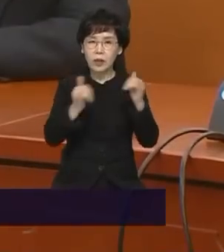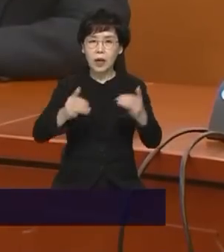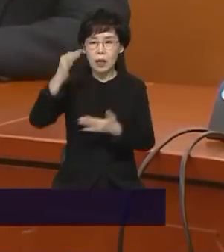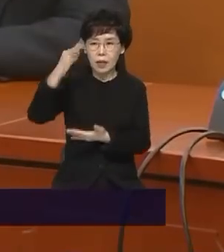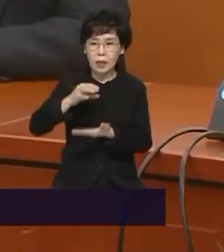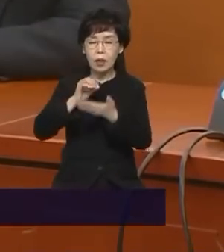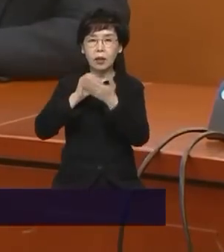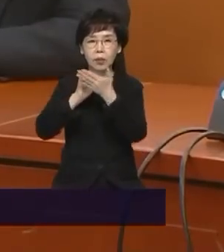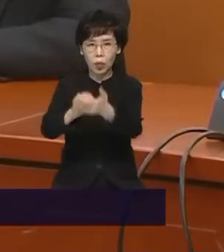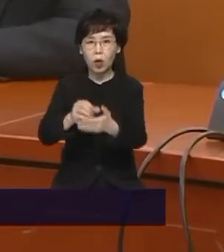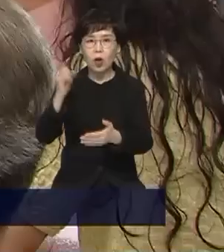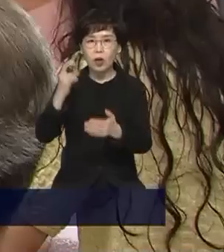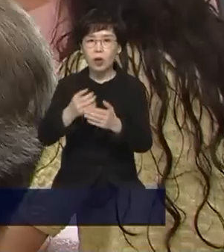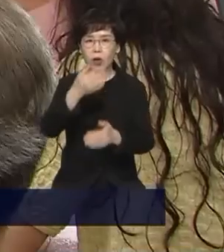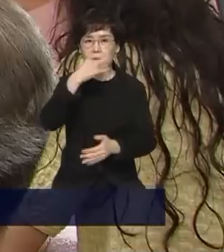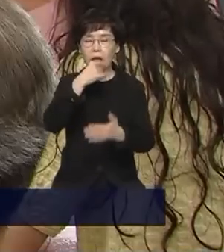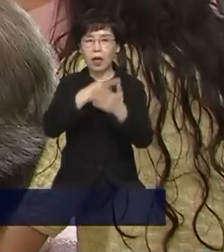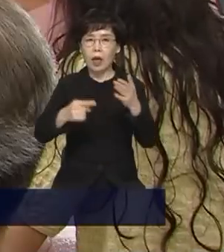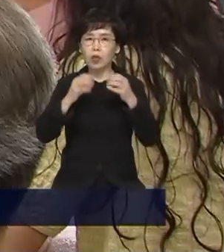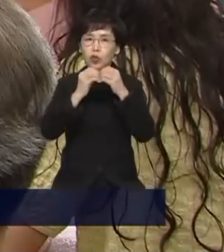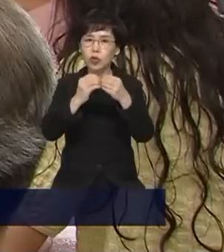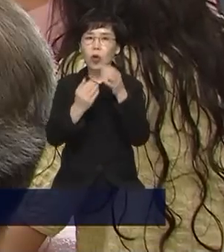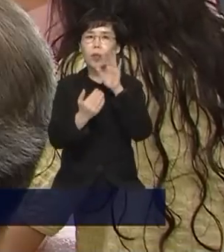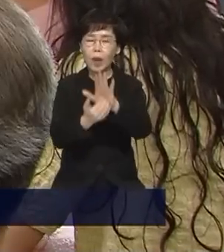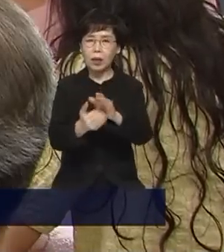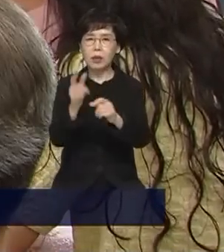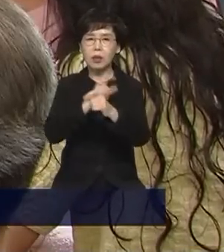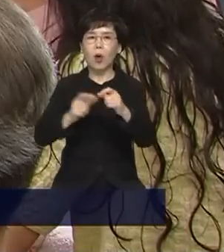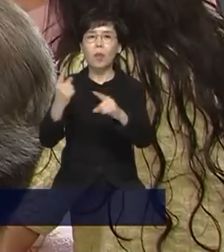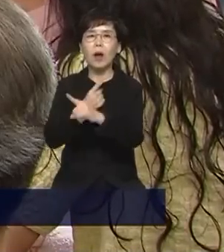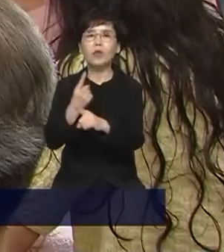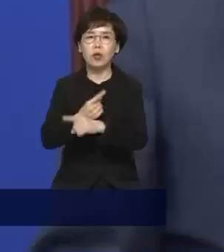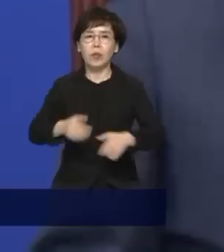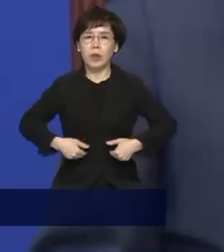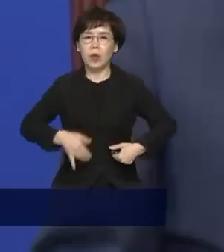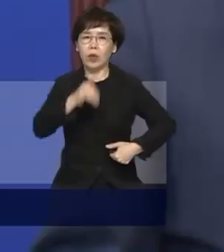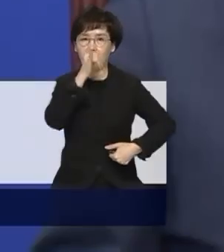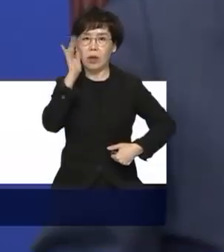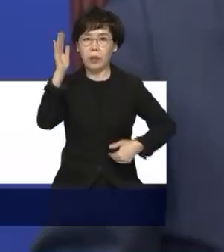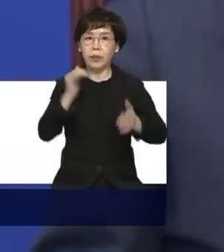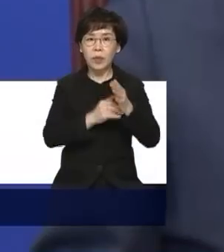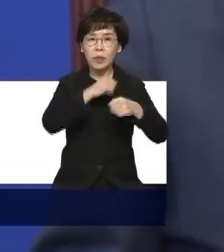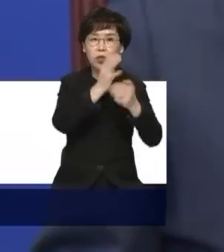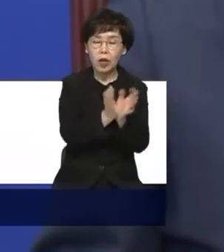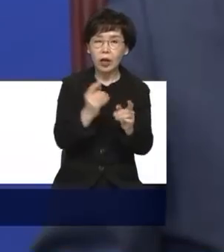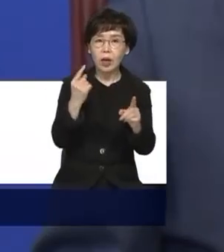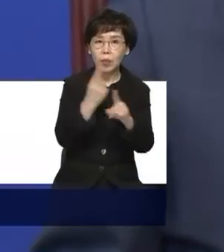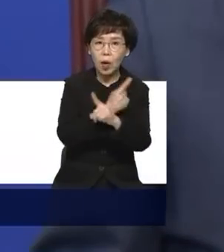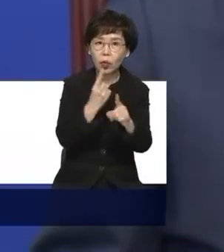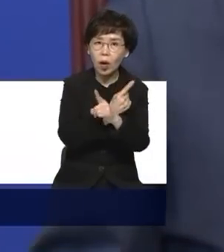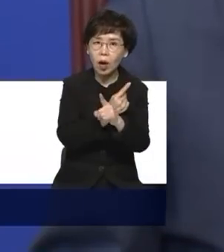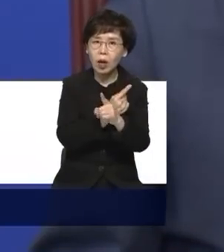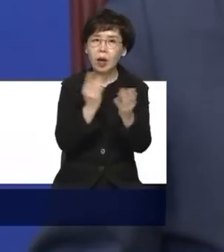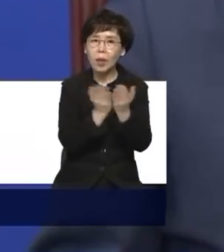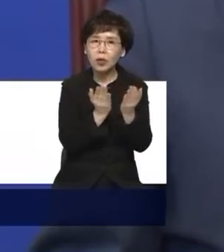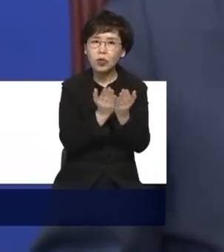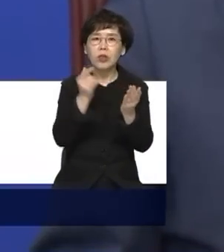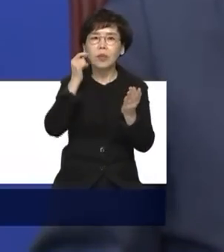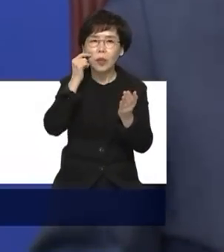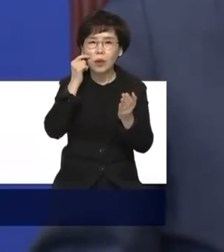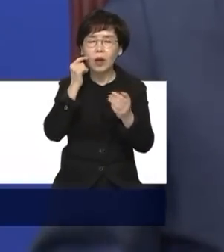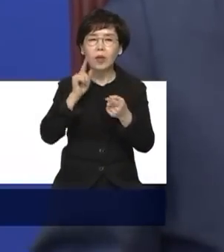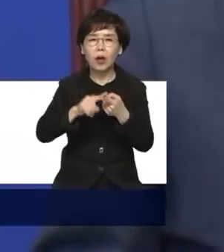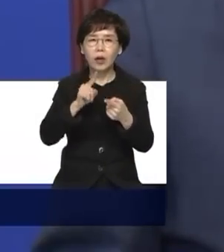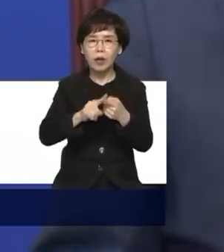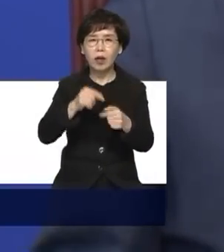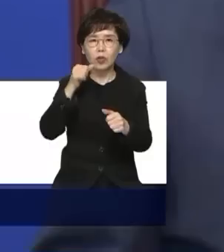이해충돌 방지 제도의 보완 필요성이 분명해졌다며 이렇게 말했습니다. 민주당이 변화의 속도에 따라가지 못한 것에 대한 지적을